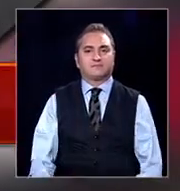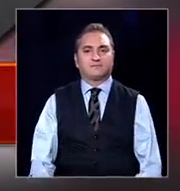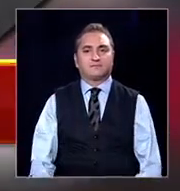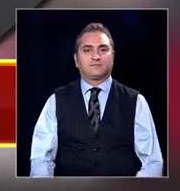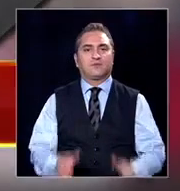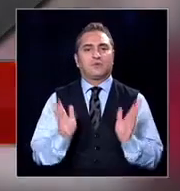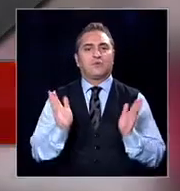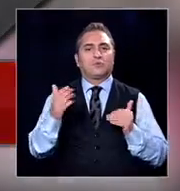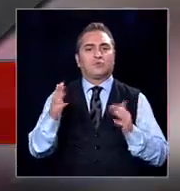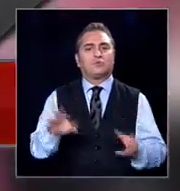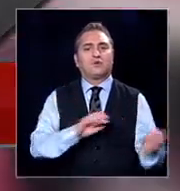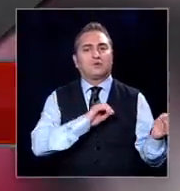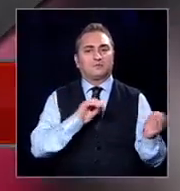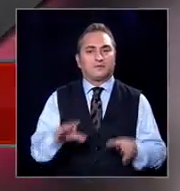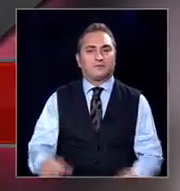kutu,